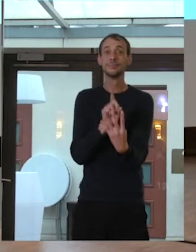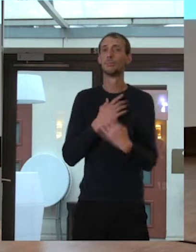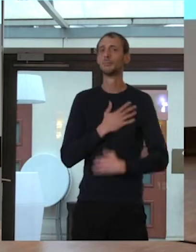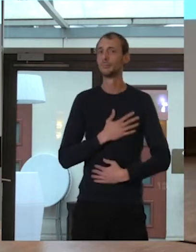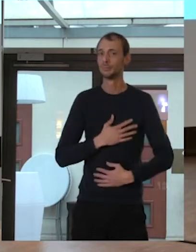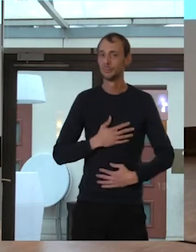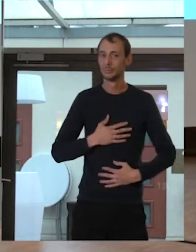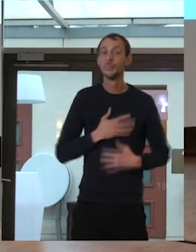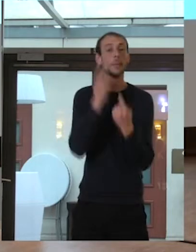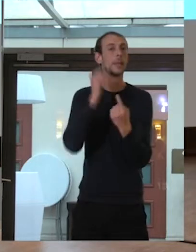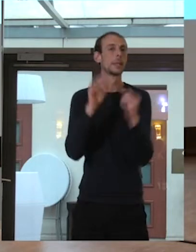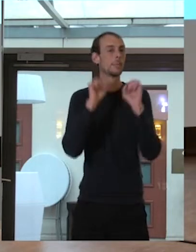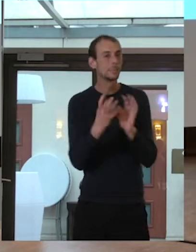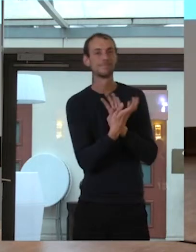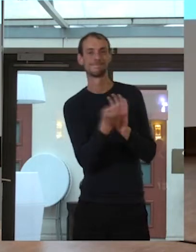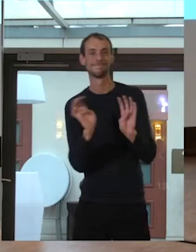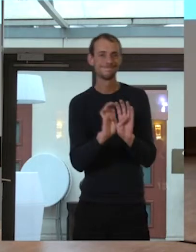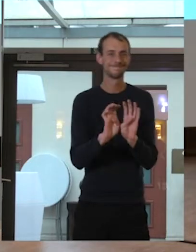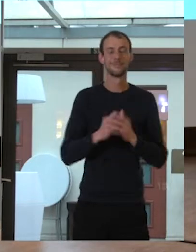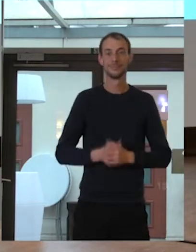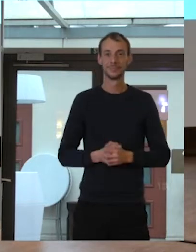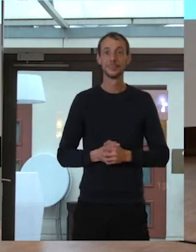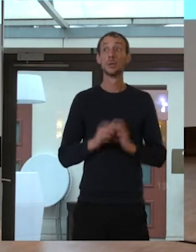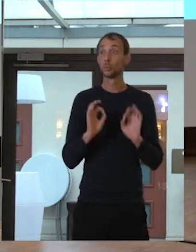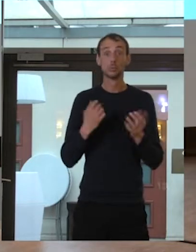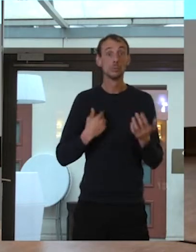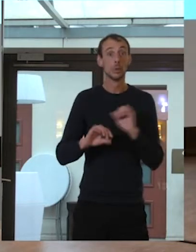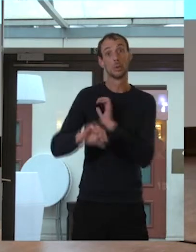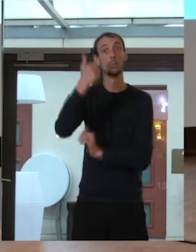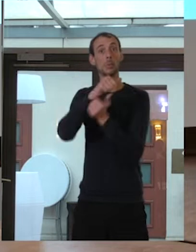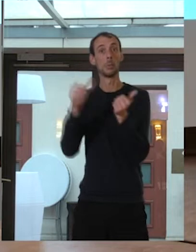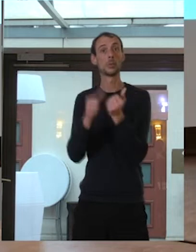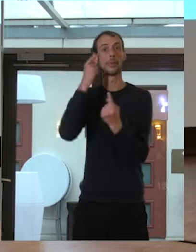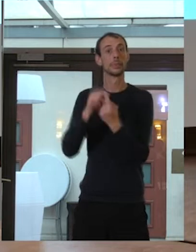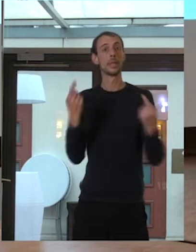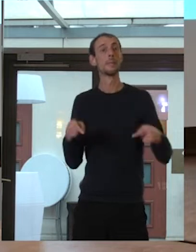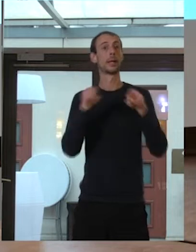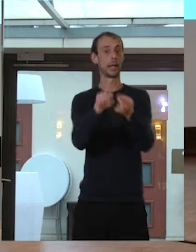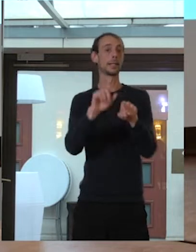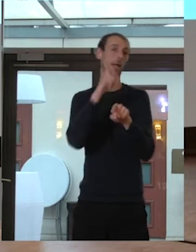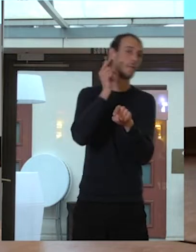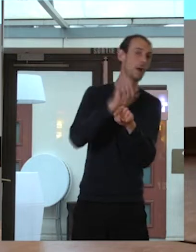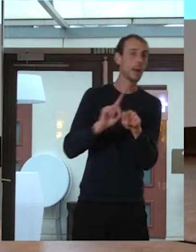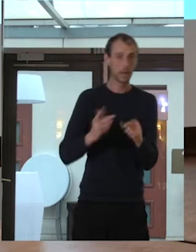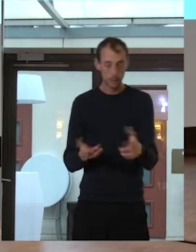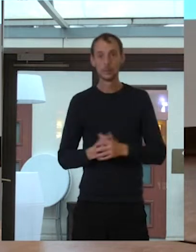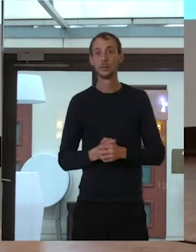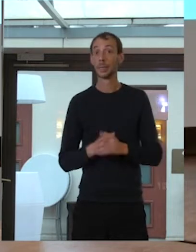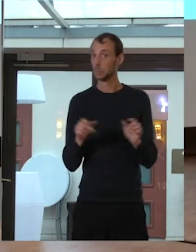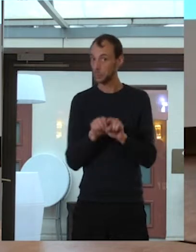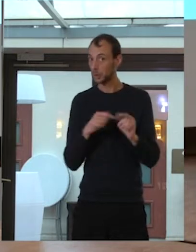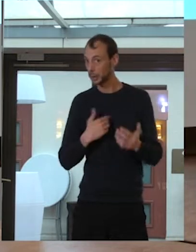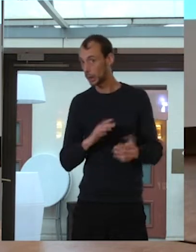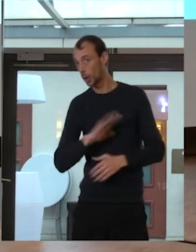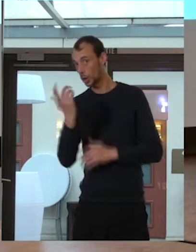pour cette table ronde. Alors, je suis effectivement première adjointe en charge de l'égalité entre les femmes et les hommes, mais pas que, également adjointe